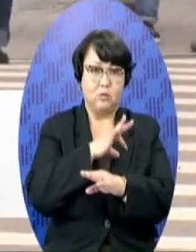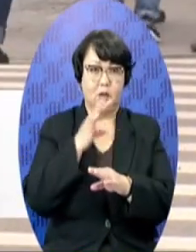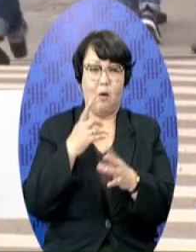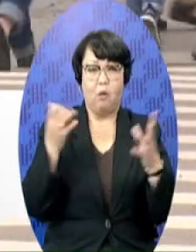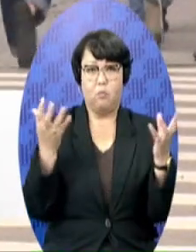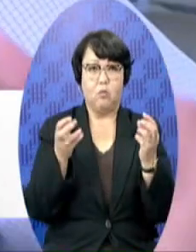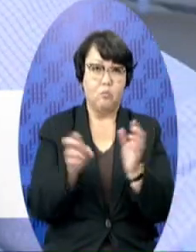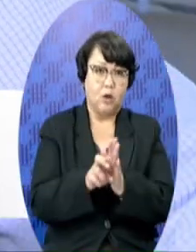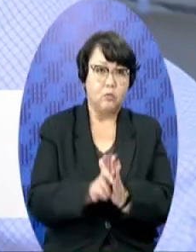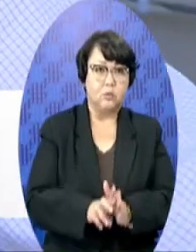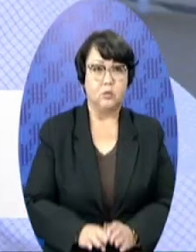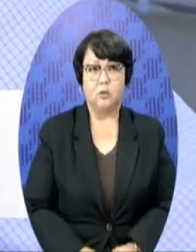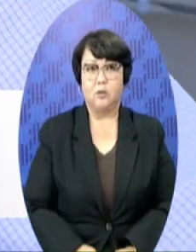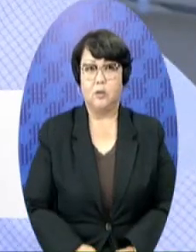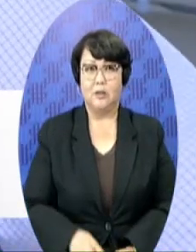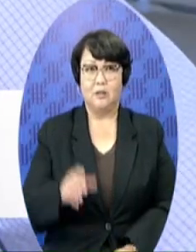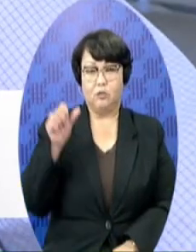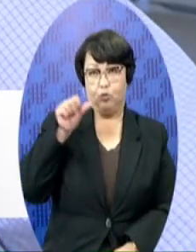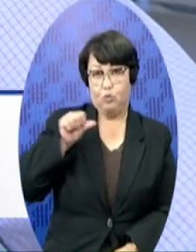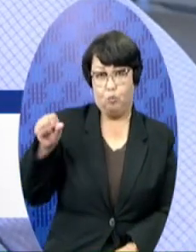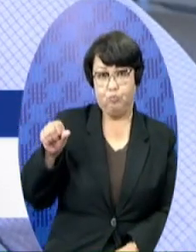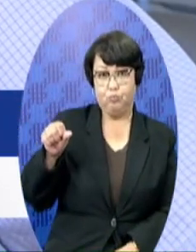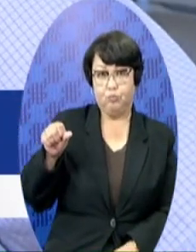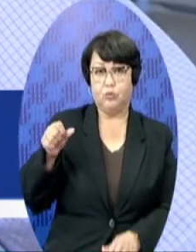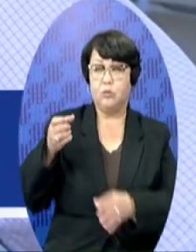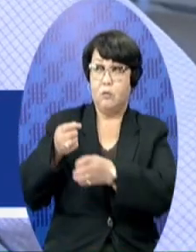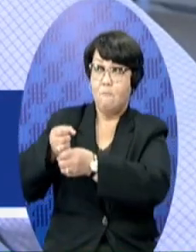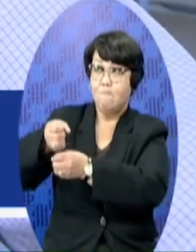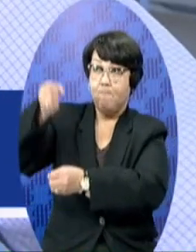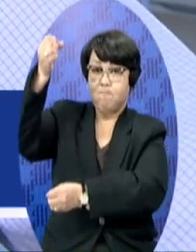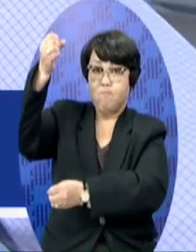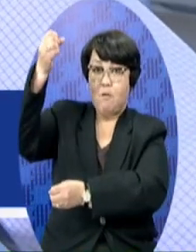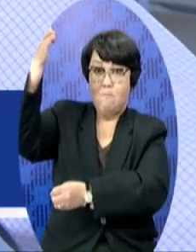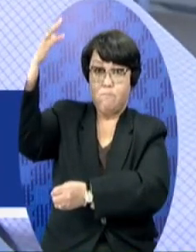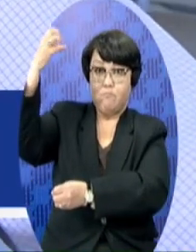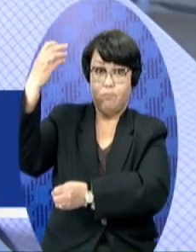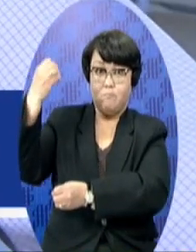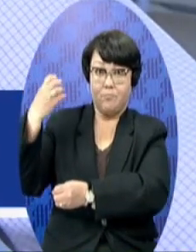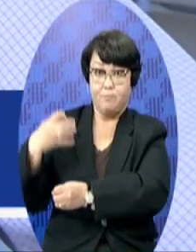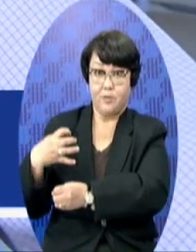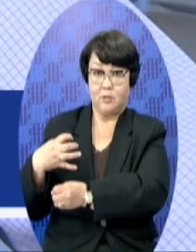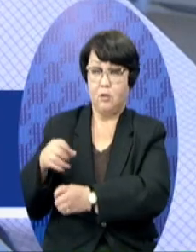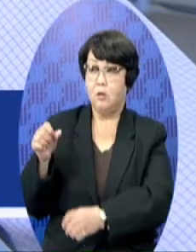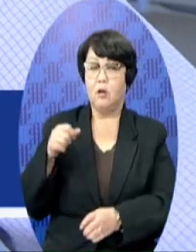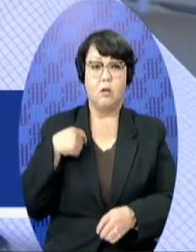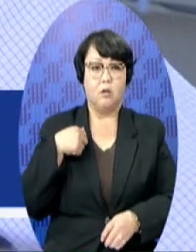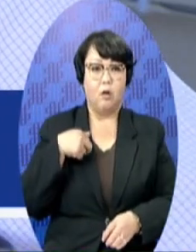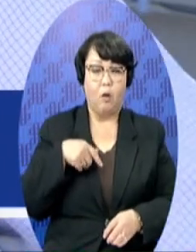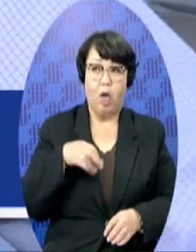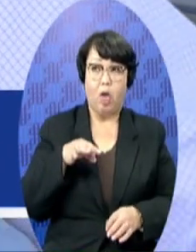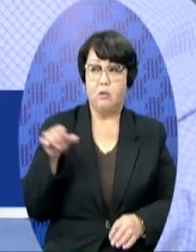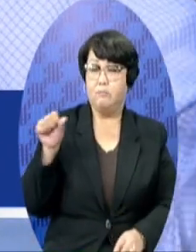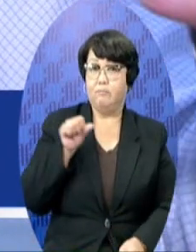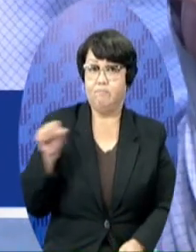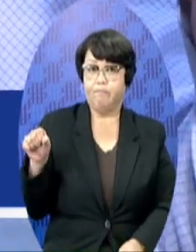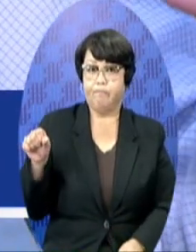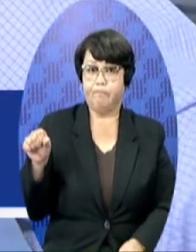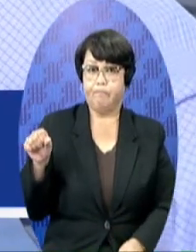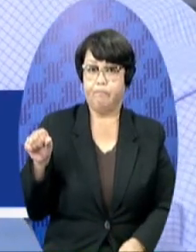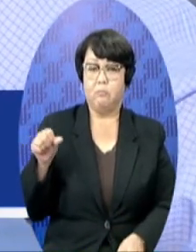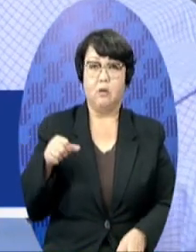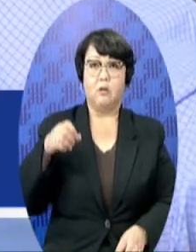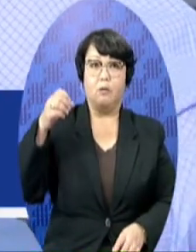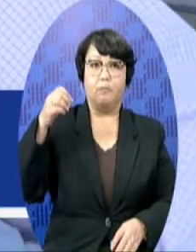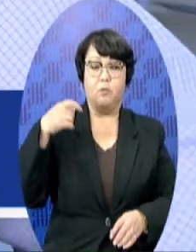тооцжээ. Санал өгөх төвчлөр бүхий явгууны гарцсан дээр цөөлүүлэхээр сүлгүүлээд ажиллаж байна. Тэгэхээр тэнд бол явган